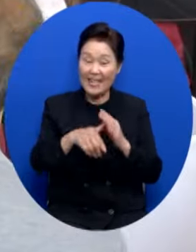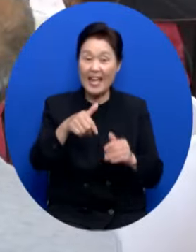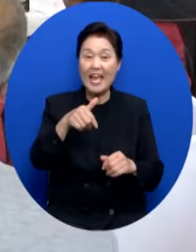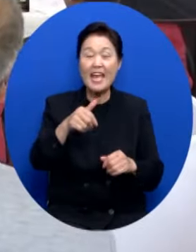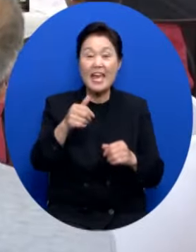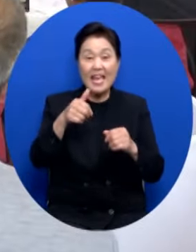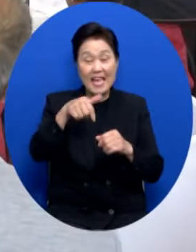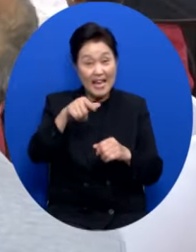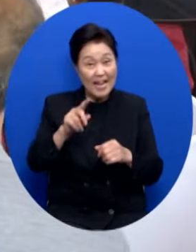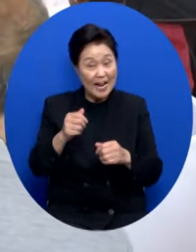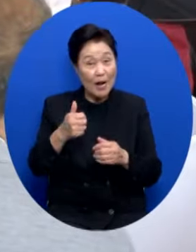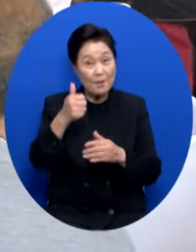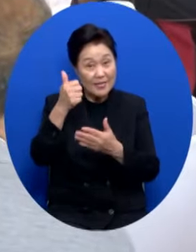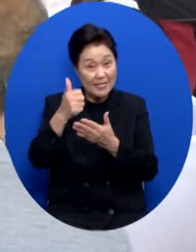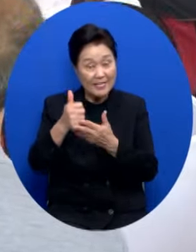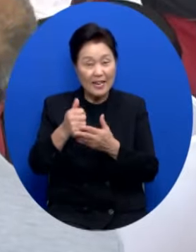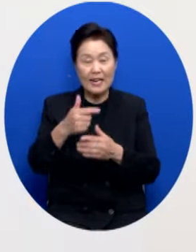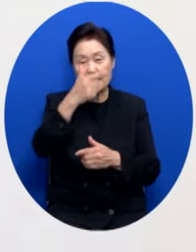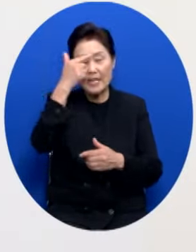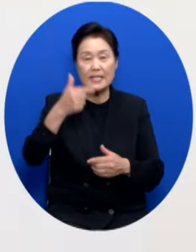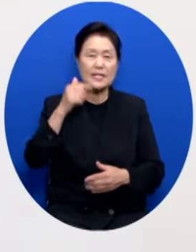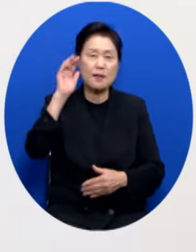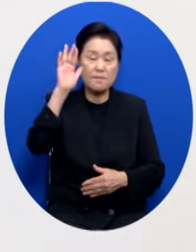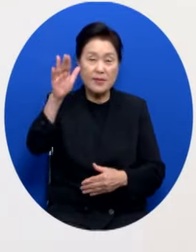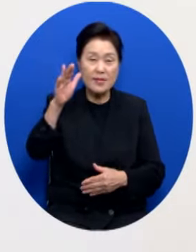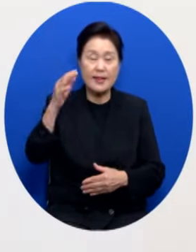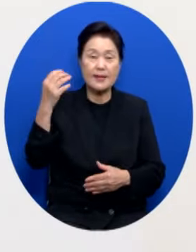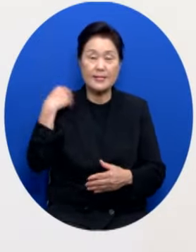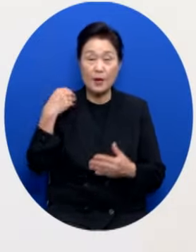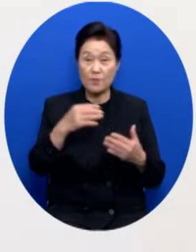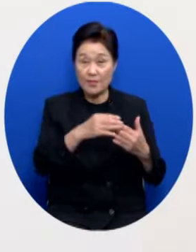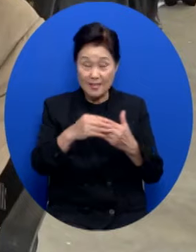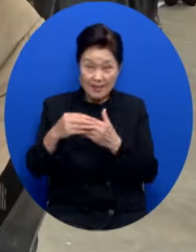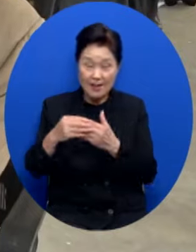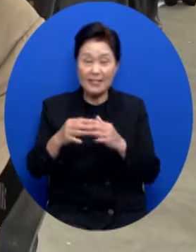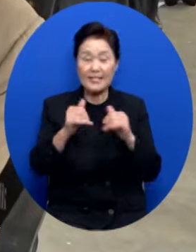신임 이사장은 탄자니아의 미래를 이끌어가는 인재